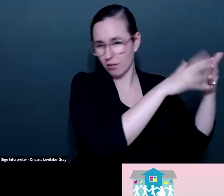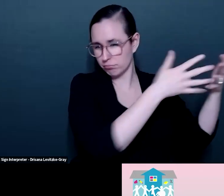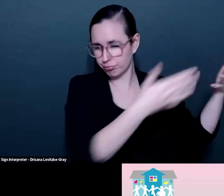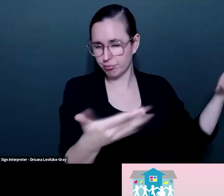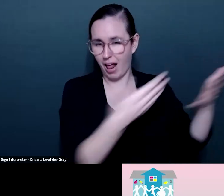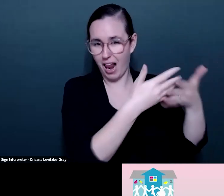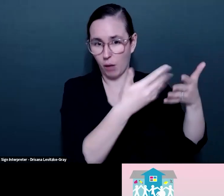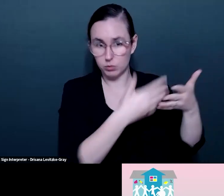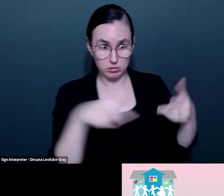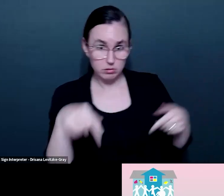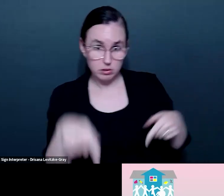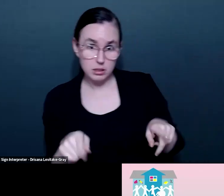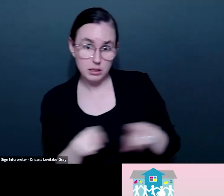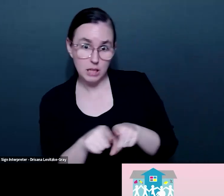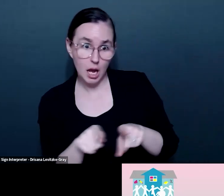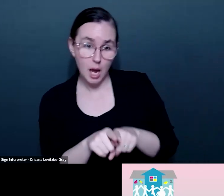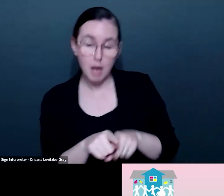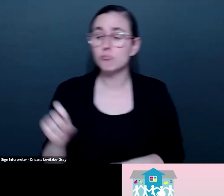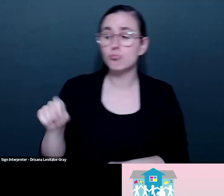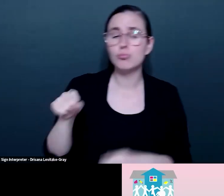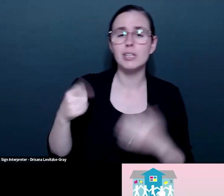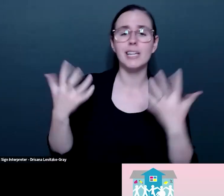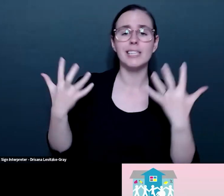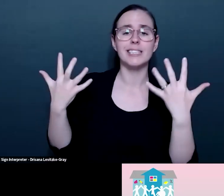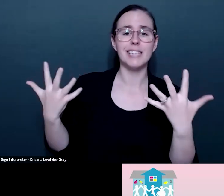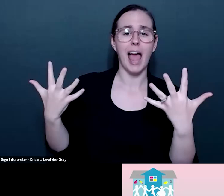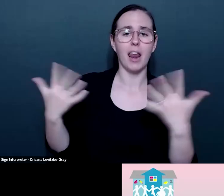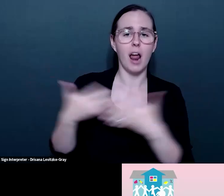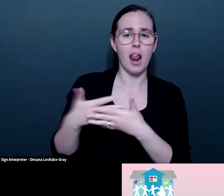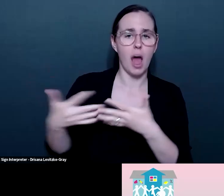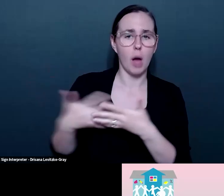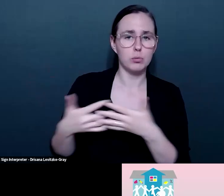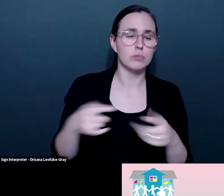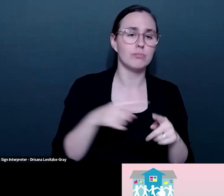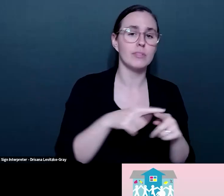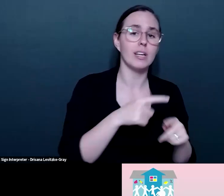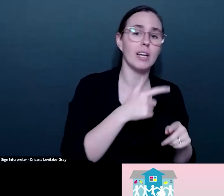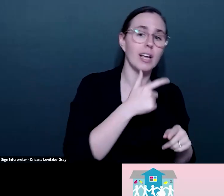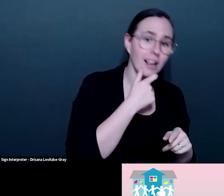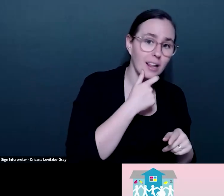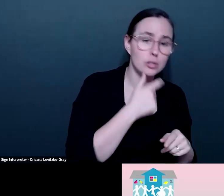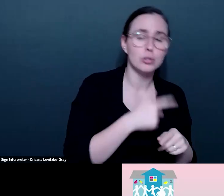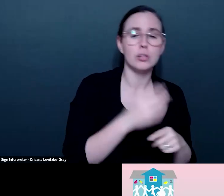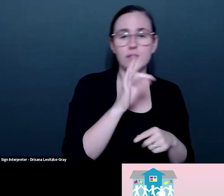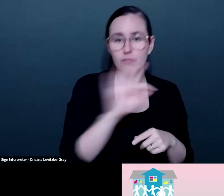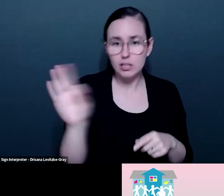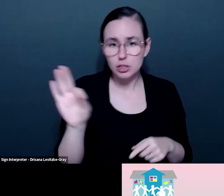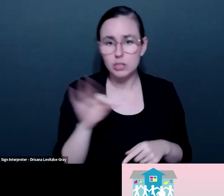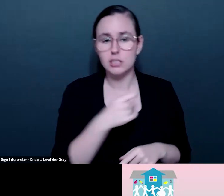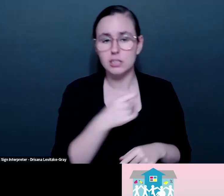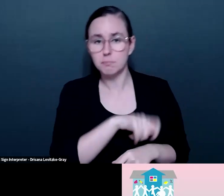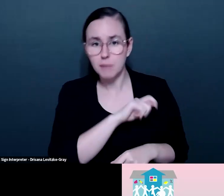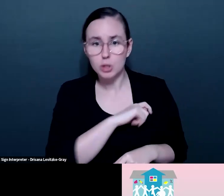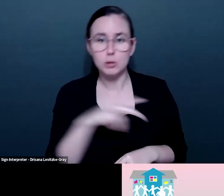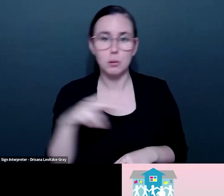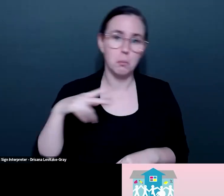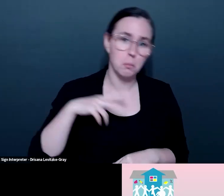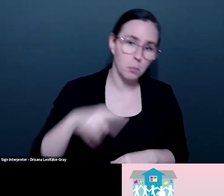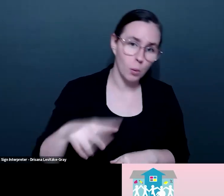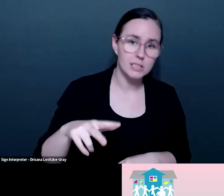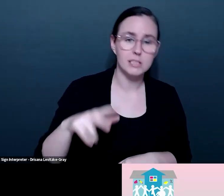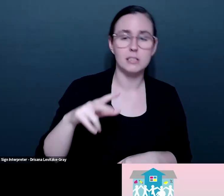site, comme vous pouvez voir, anglais, français, espagnol, portugais, portugais du Brésil, portugais du Portugal, euh,